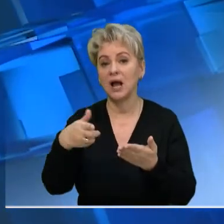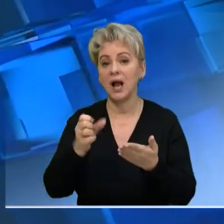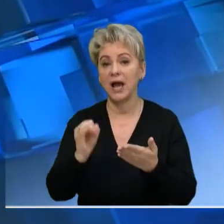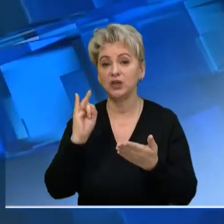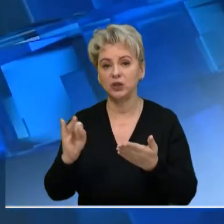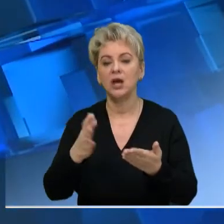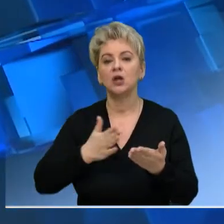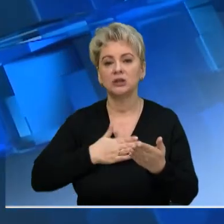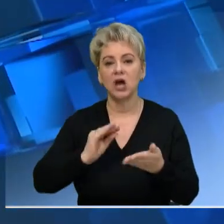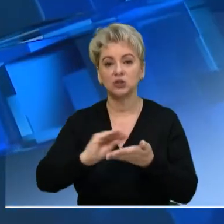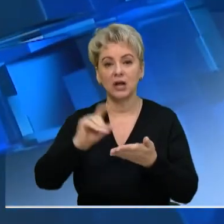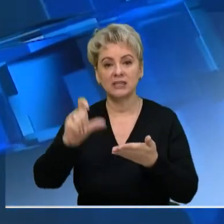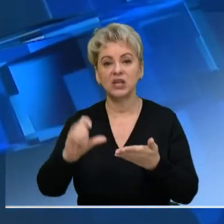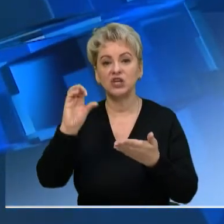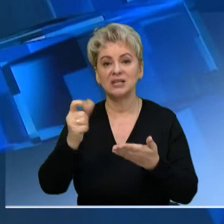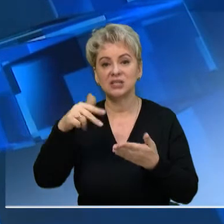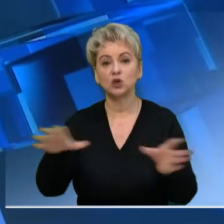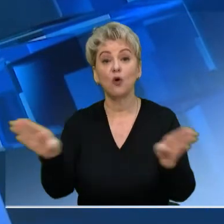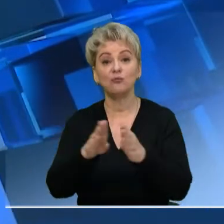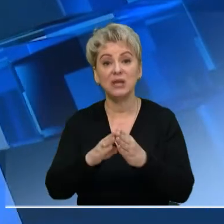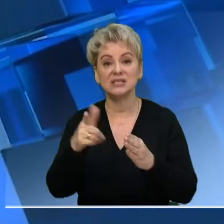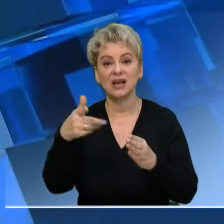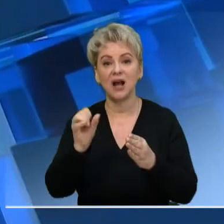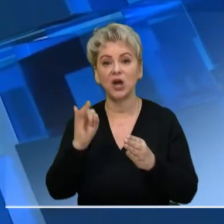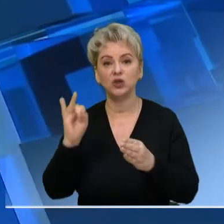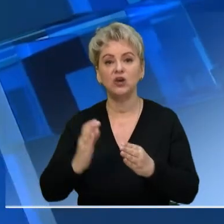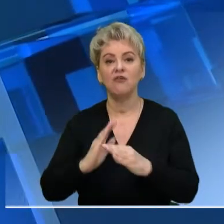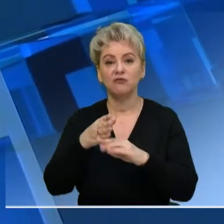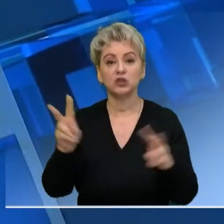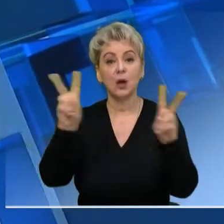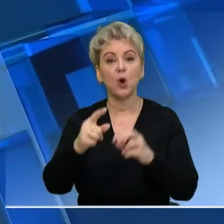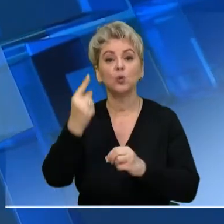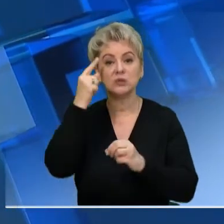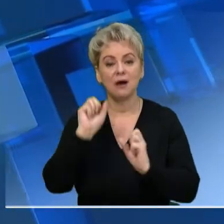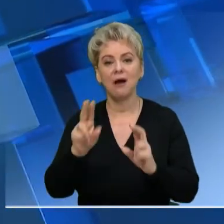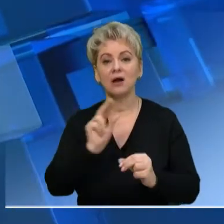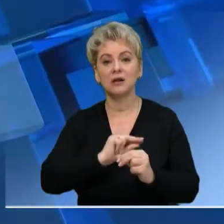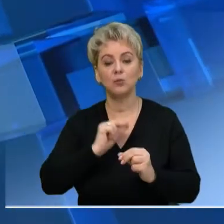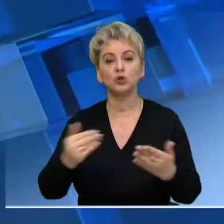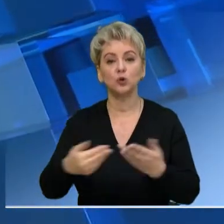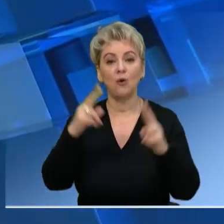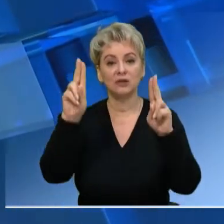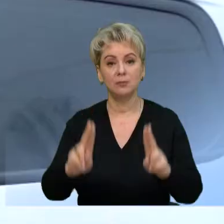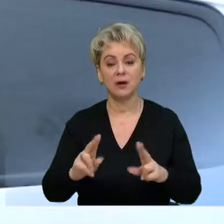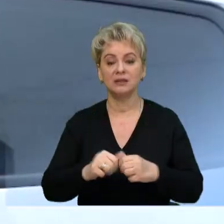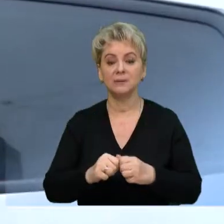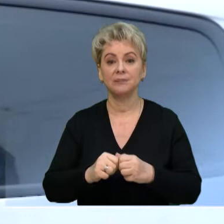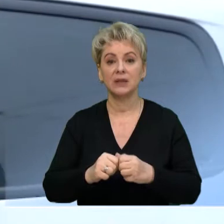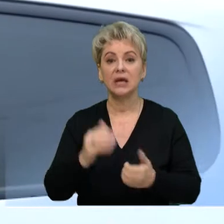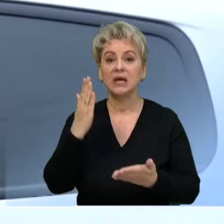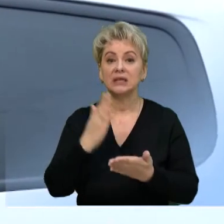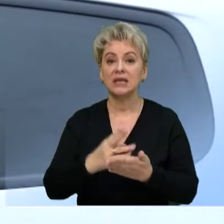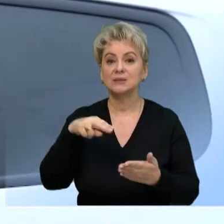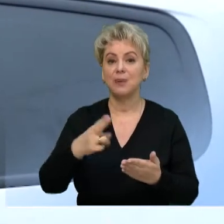госавтоинспекторам. Наш корреспондент Елена Сараксян вместе с сотрудниками ГИБДД вышла в рейд и узнала, как работают новые правила. Есть